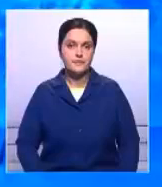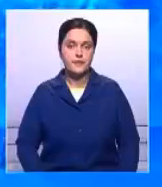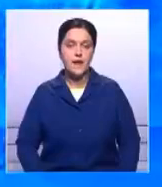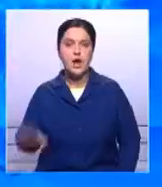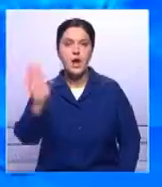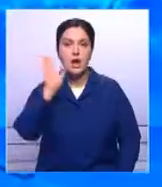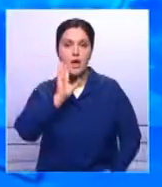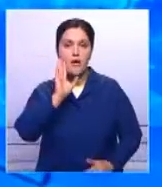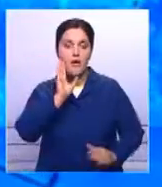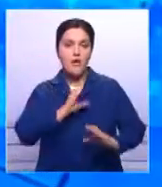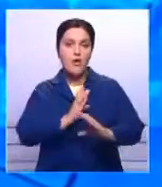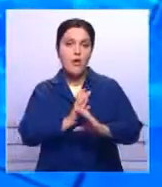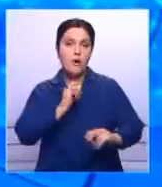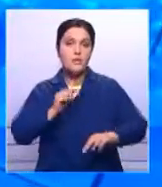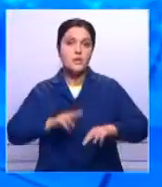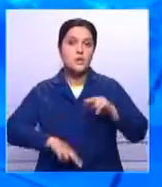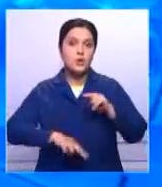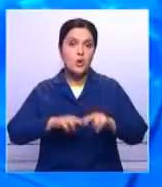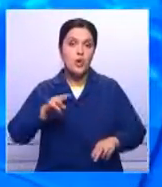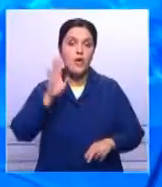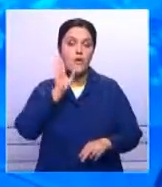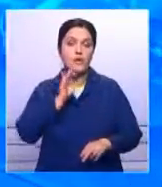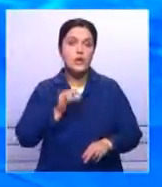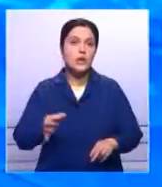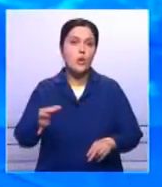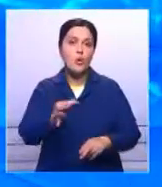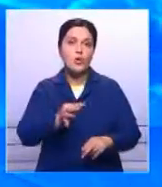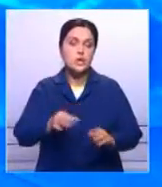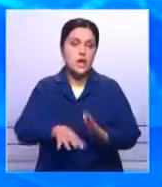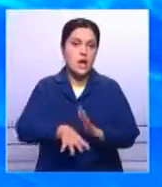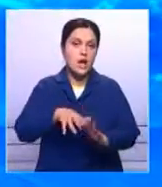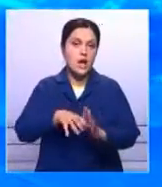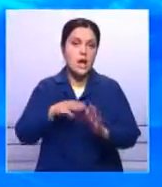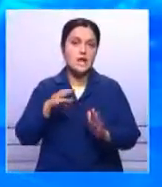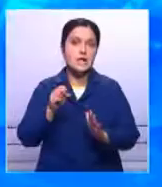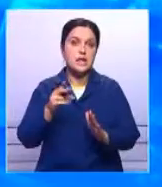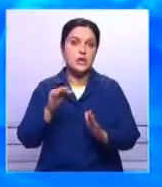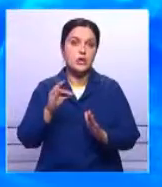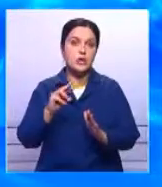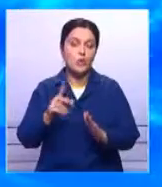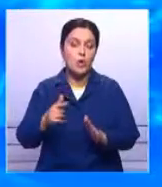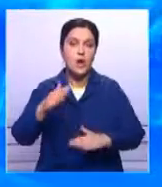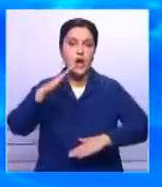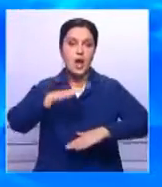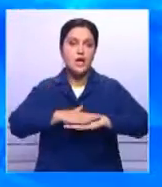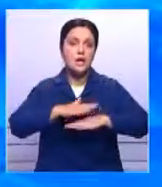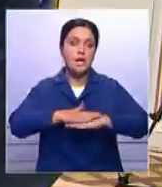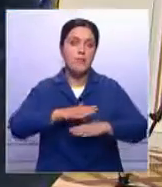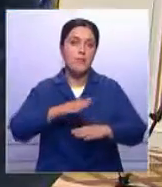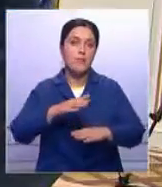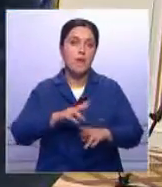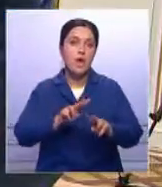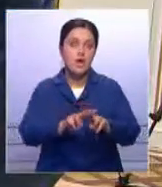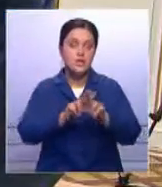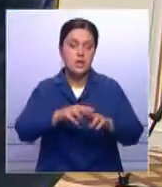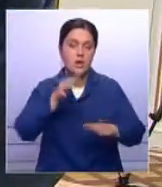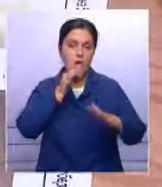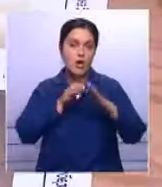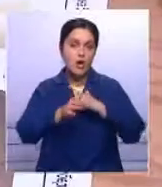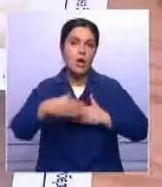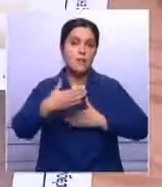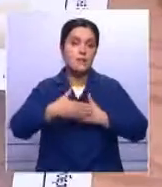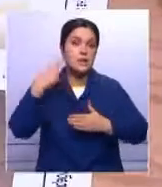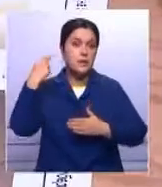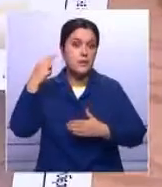Ливневые канализации строят, воду из озера Талдыколь откачивают. Асет Исекешев сегодня отчитался о своей работе перед президентом. По